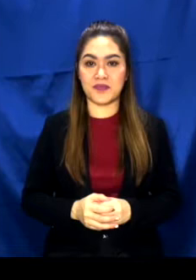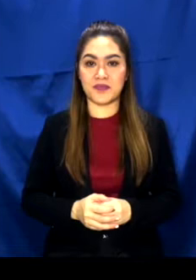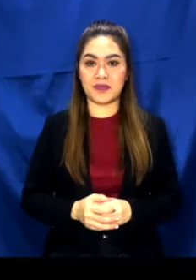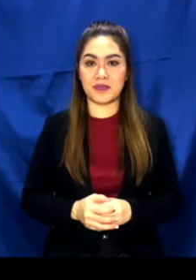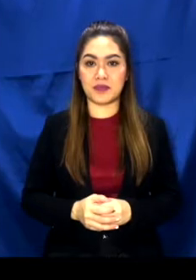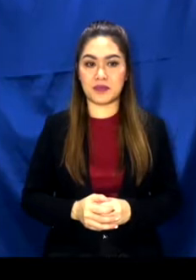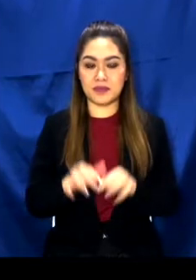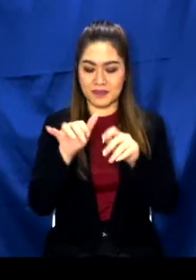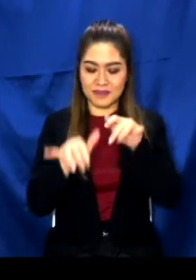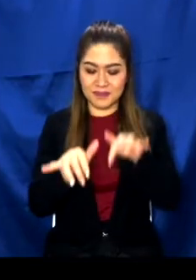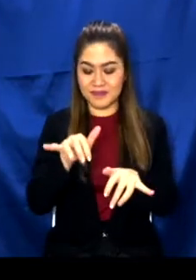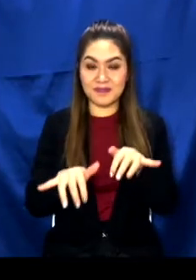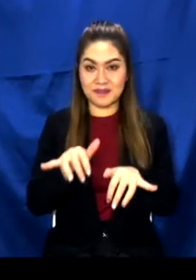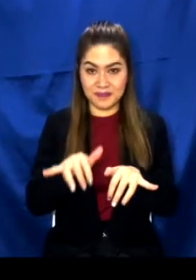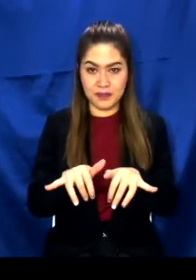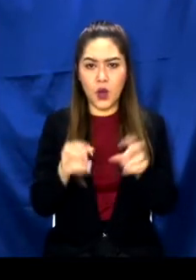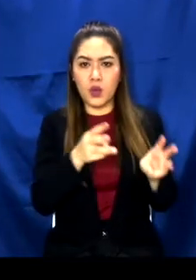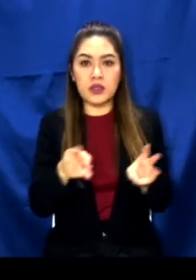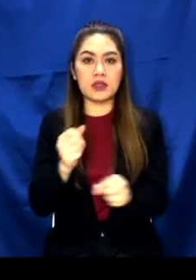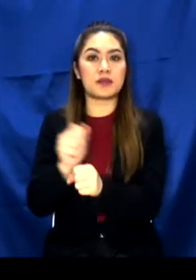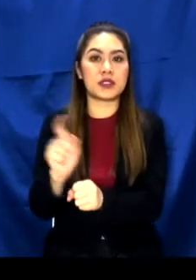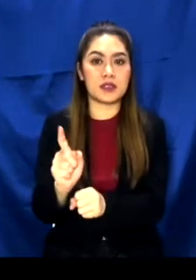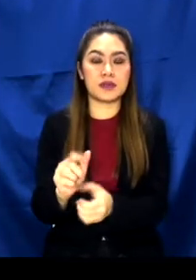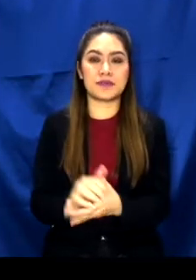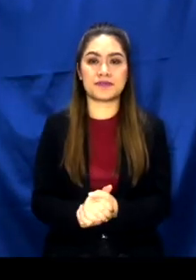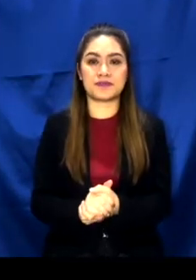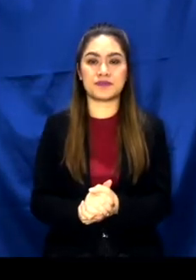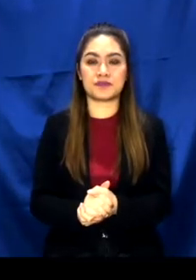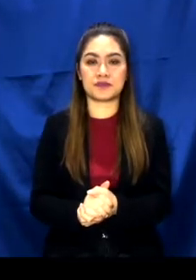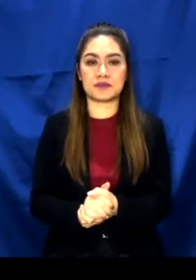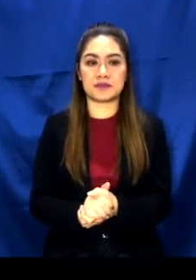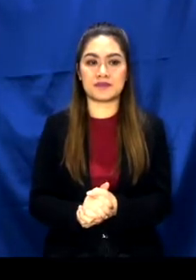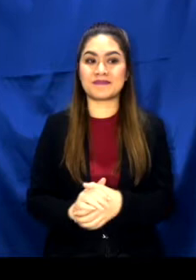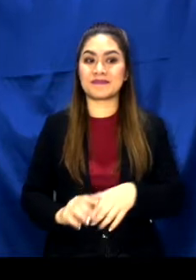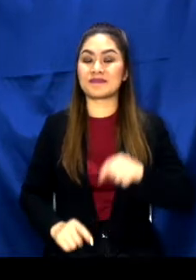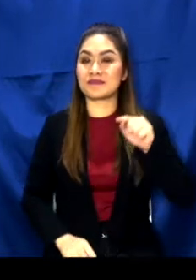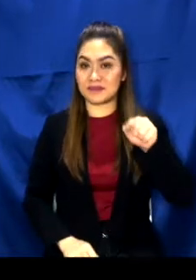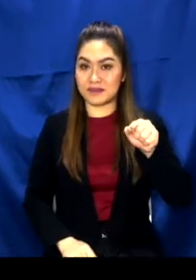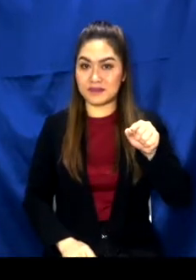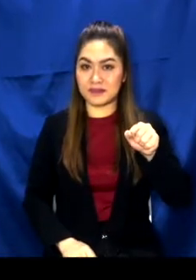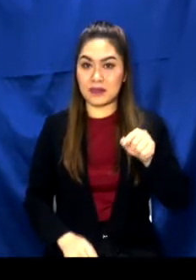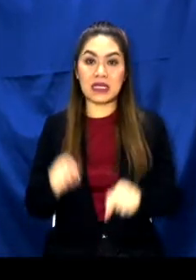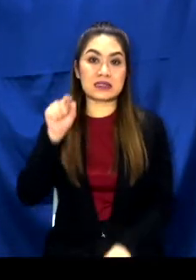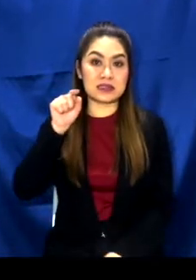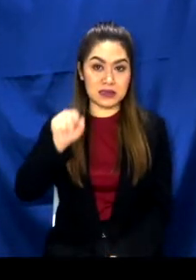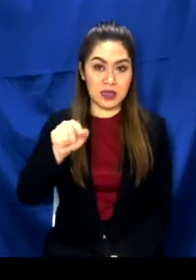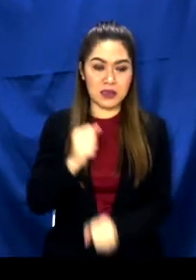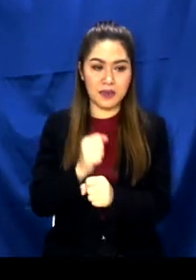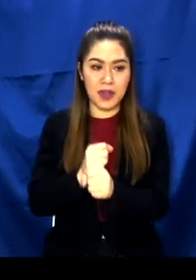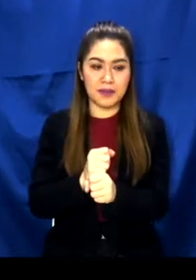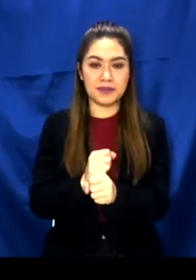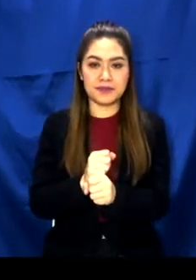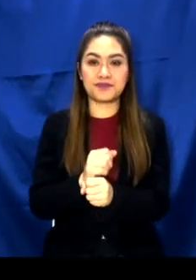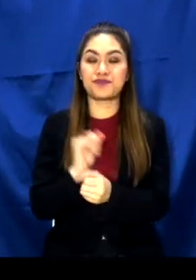พิมพ์ตัวหนังสือเข้าไปนะคะการพิมพ์ตัวหนังสือก็คือเราจะใช้ไอคอนตัวนี้ค่ะเป็นคำสั่ง Pen to ตรงนี้นะค